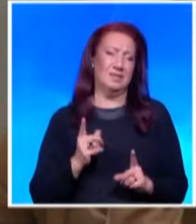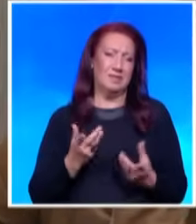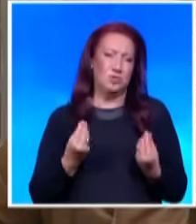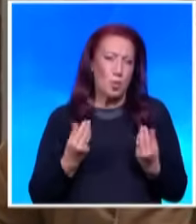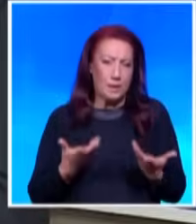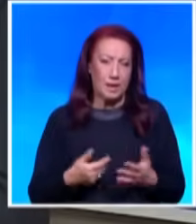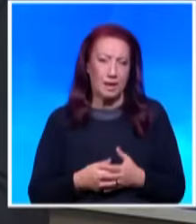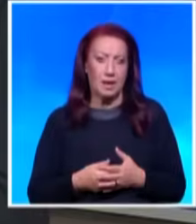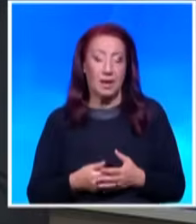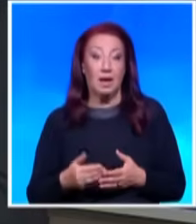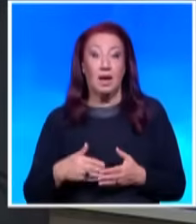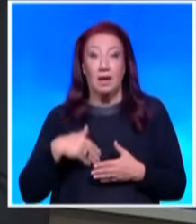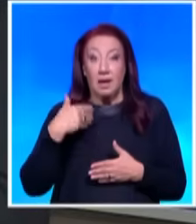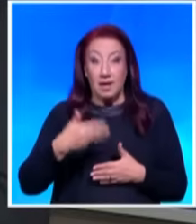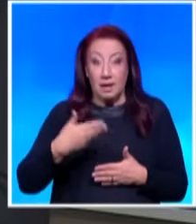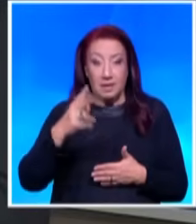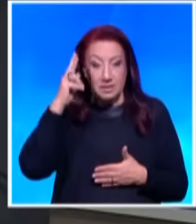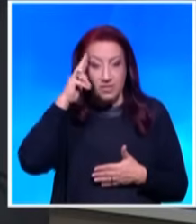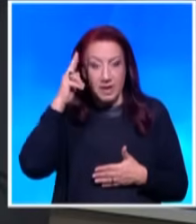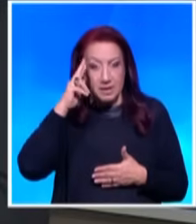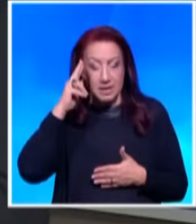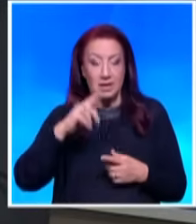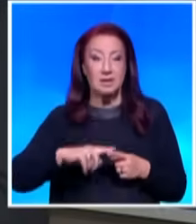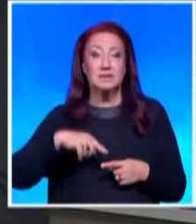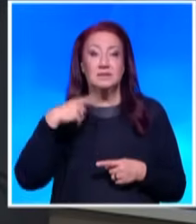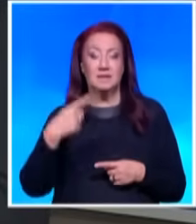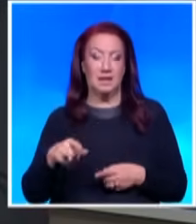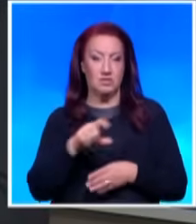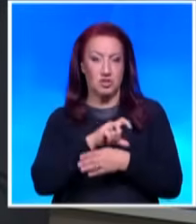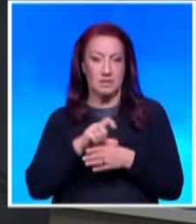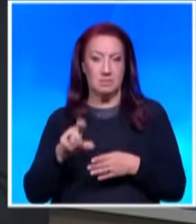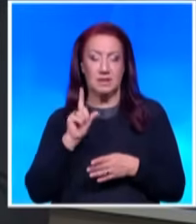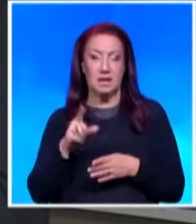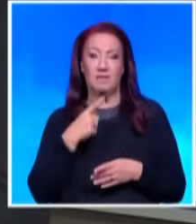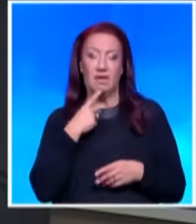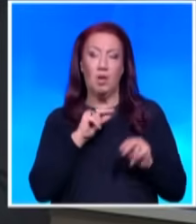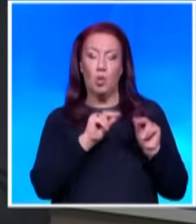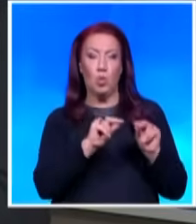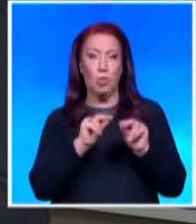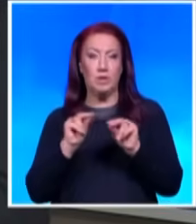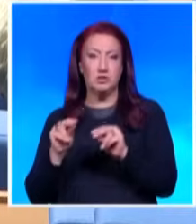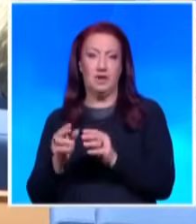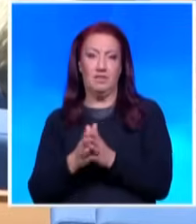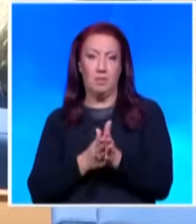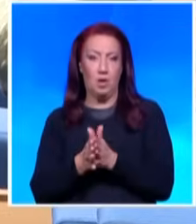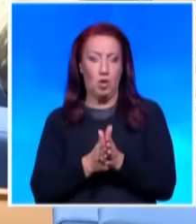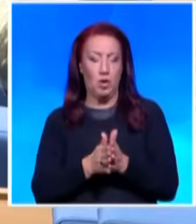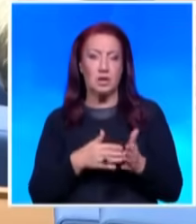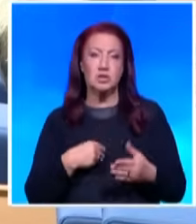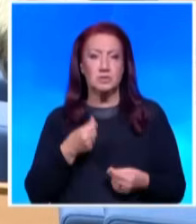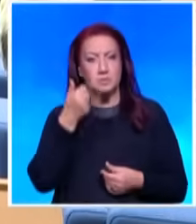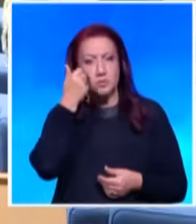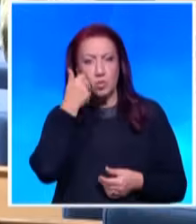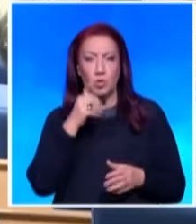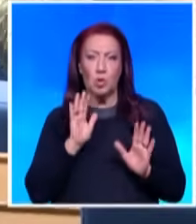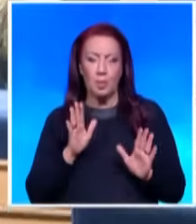нещата ескалираха. От следващата седмица някак си трябва да убедиме хората, че сме добри взаим. Дори и за